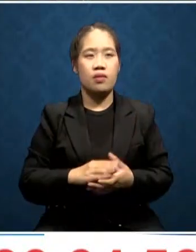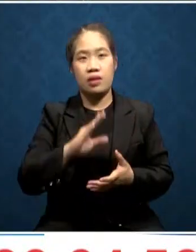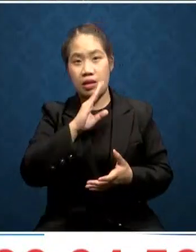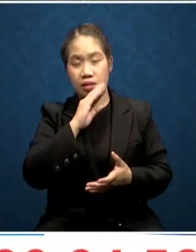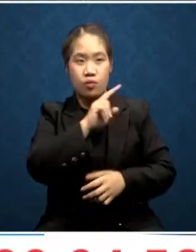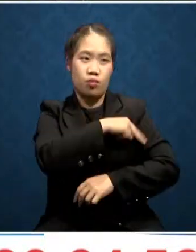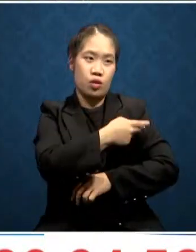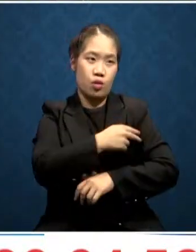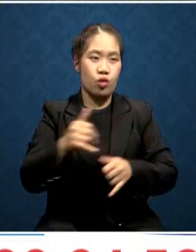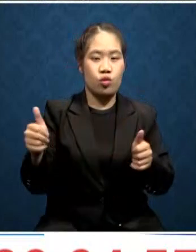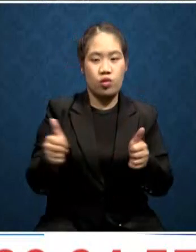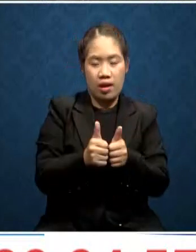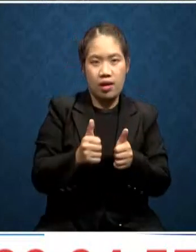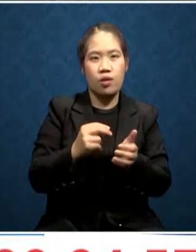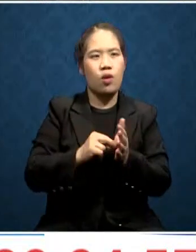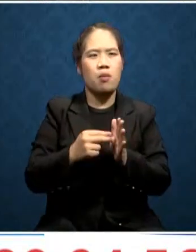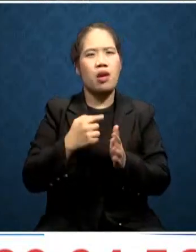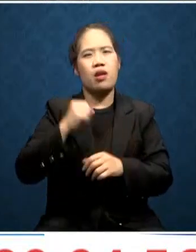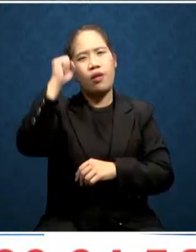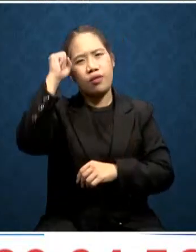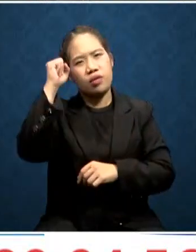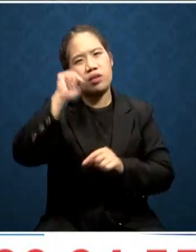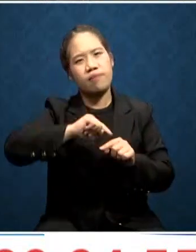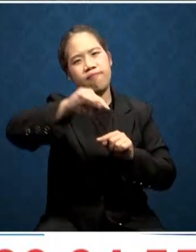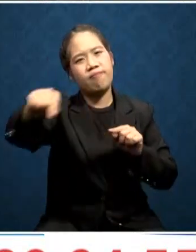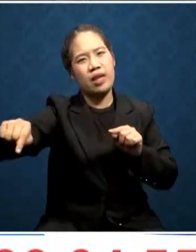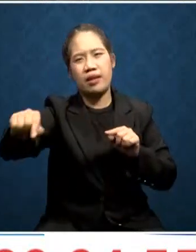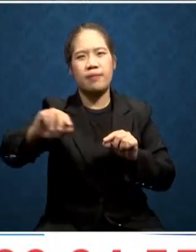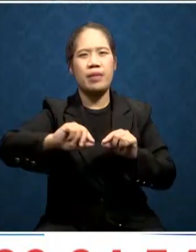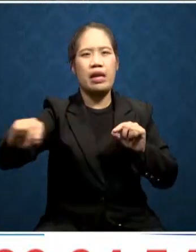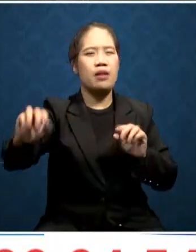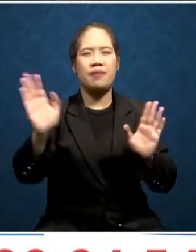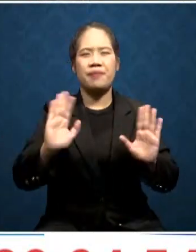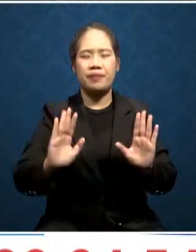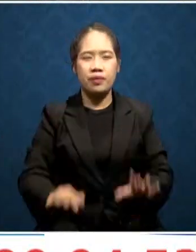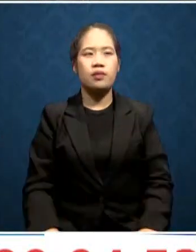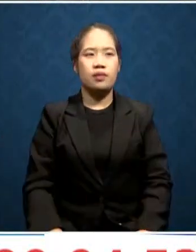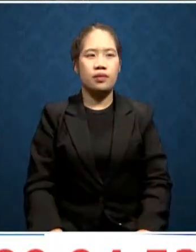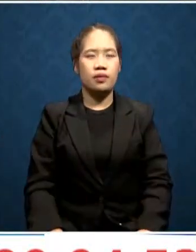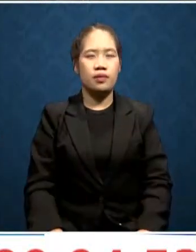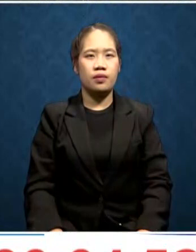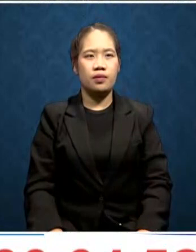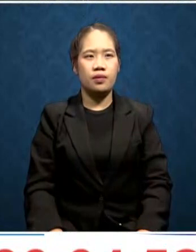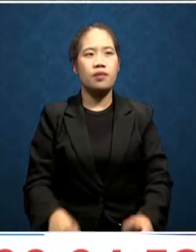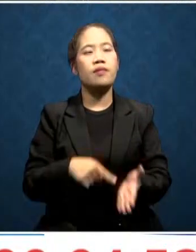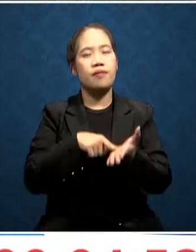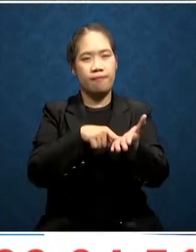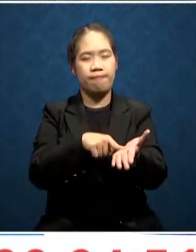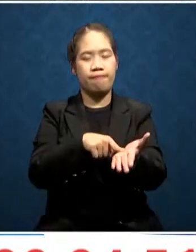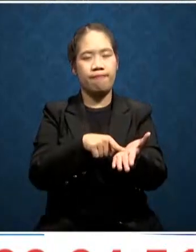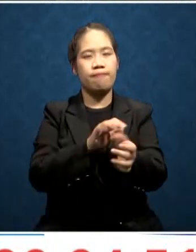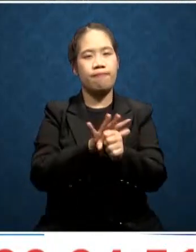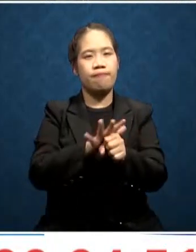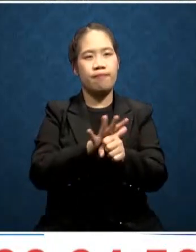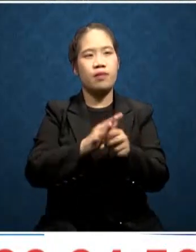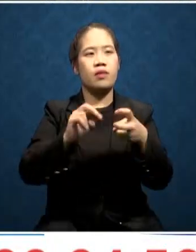ใกล้ๆเก็ต้องเดินทางมาที่ใกล้อยู่แล้วเไม่ต้องไปจังหวัดอ่ะค่ะค่ะก็มีมีเรื่องเสนอแค่เนี้ยค่ะอันนี้